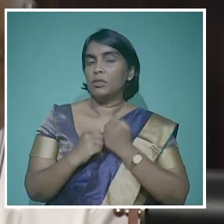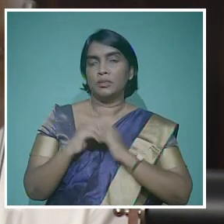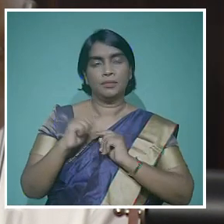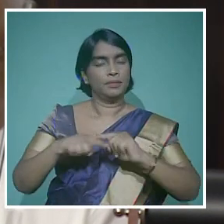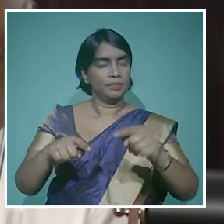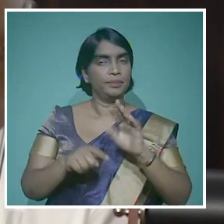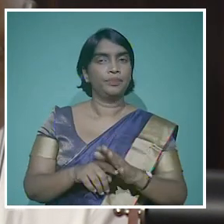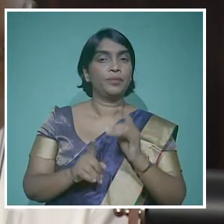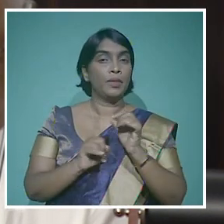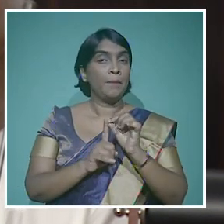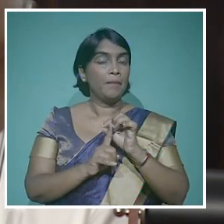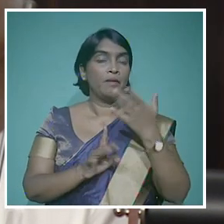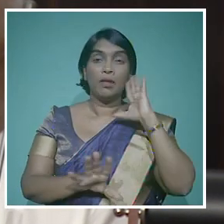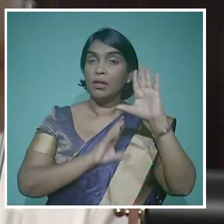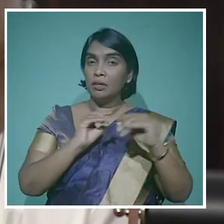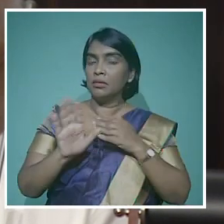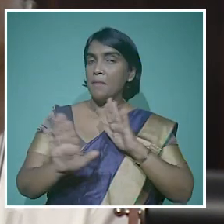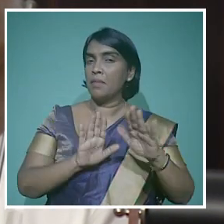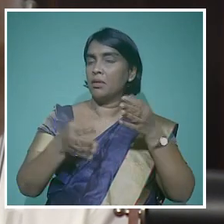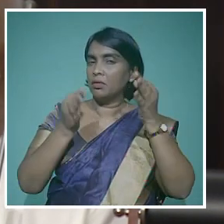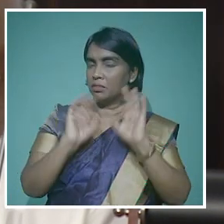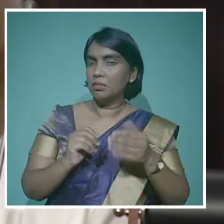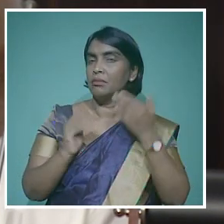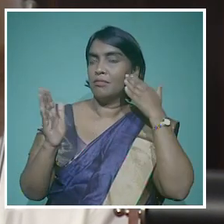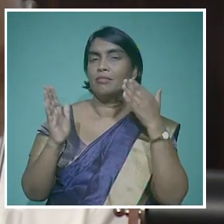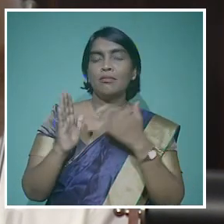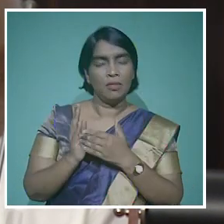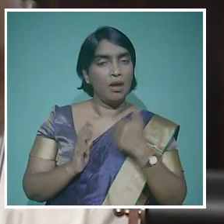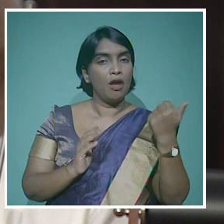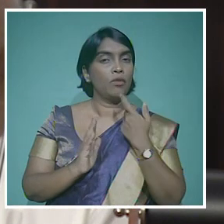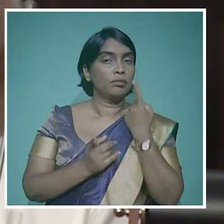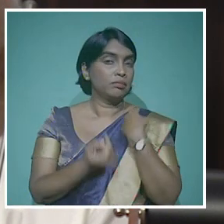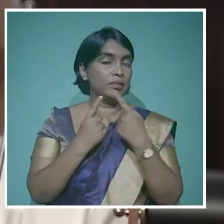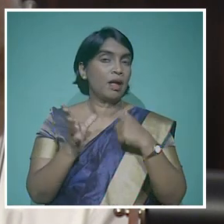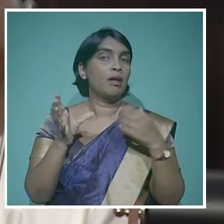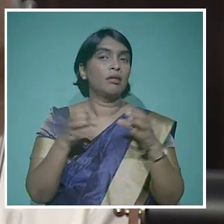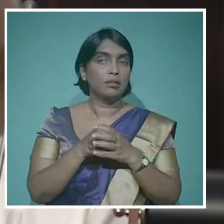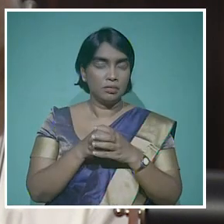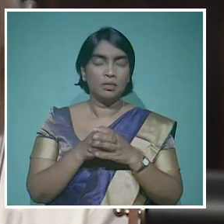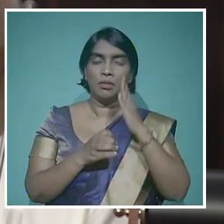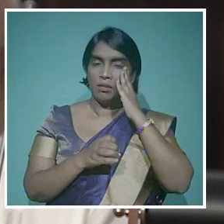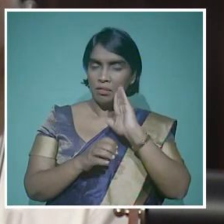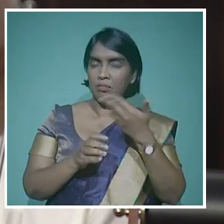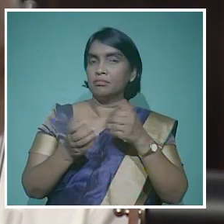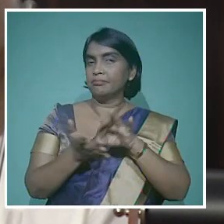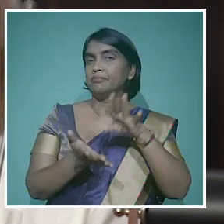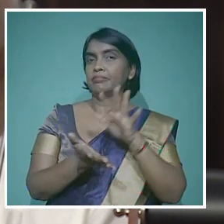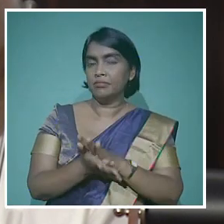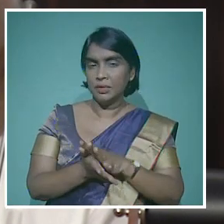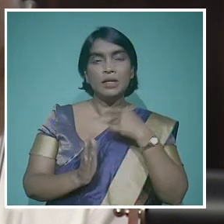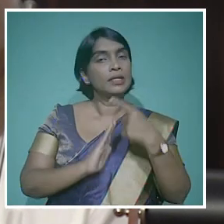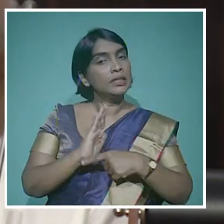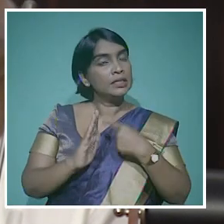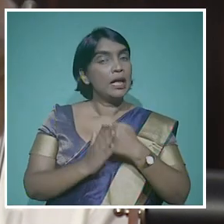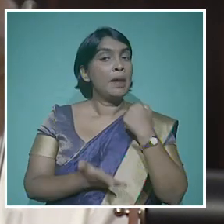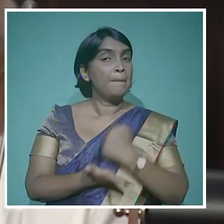ගන්නවා. පුද්ගලික දත්වල නිසි පාලනය තහවුරු කිරීම වෙනුවෙන් නව නියාමන අධිකාරිය ස්වාධීන වනු ඇති අතර ශ්‍රී ලංකා